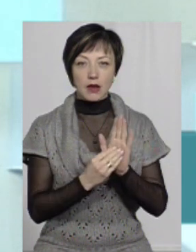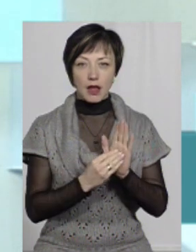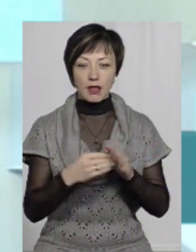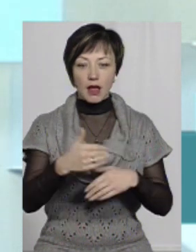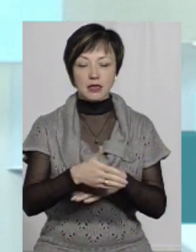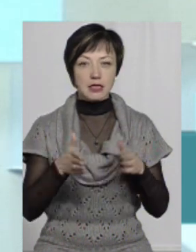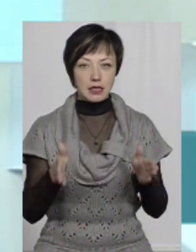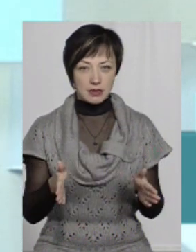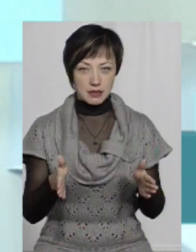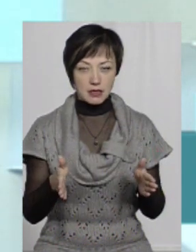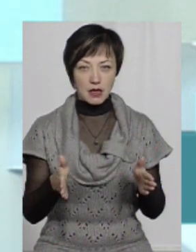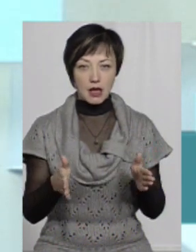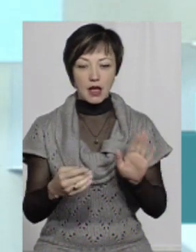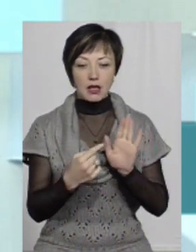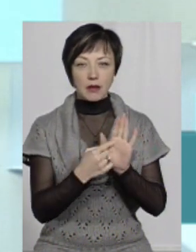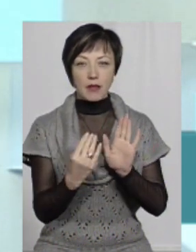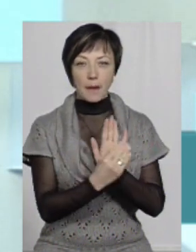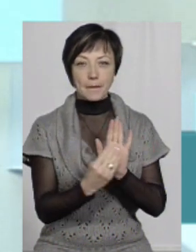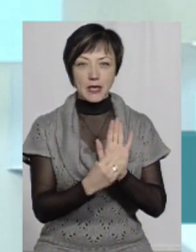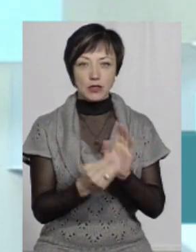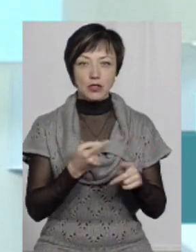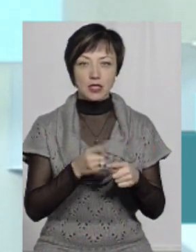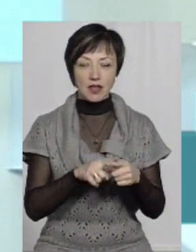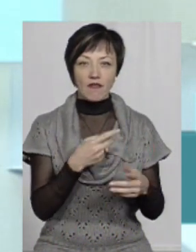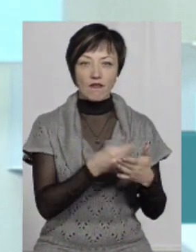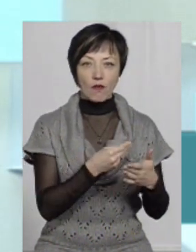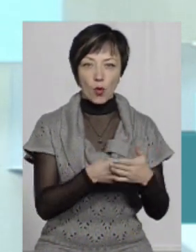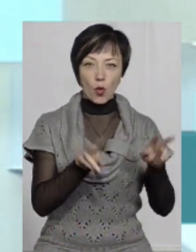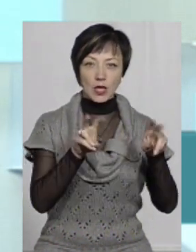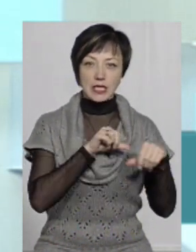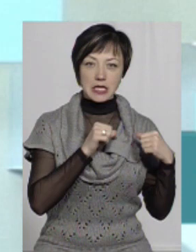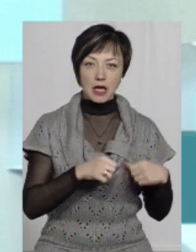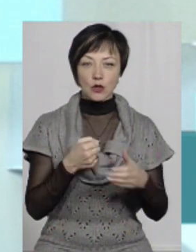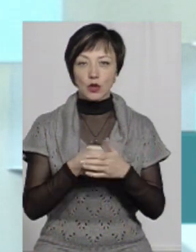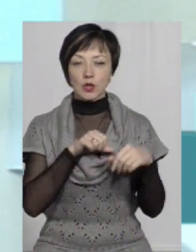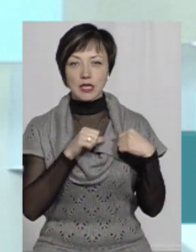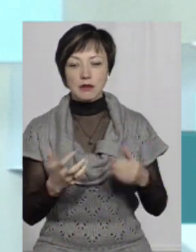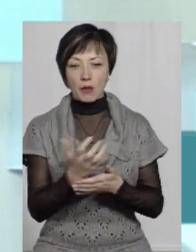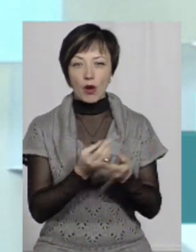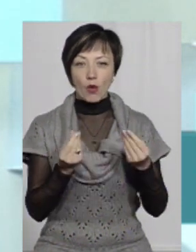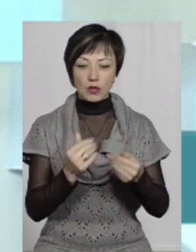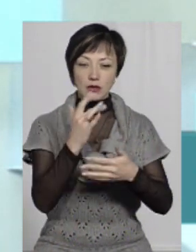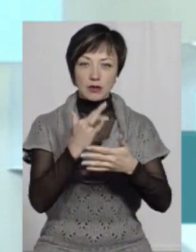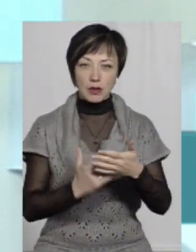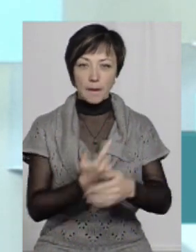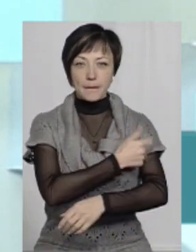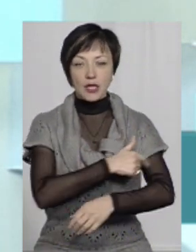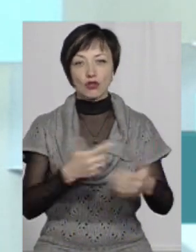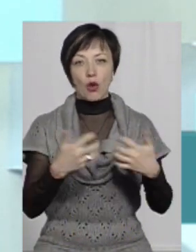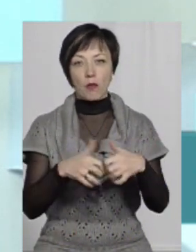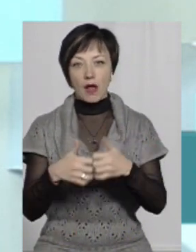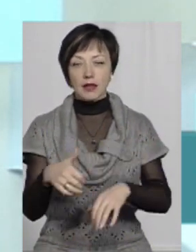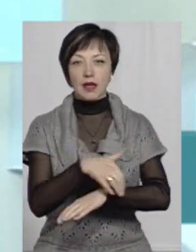скринці. На скринці написано, що це фонд «Серце до серця», що збираються кошти на таке-то, таке-то медичне